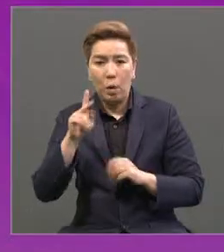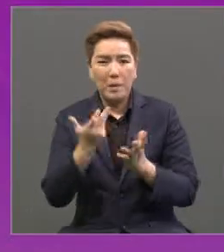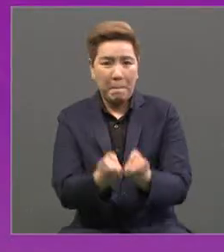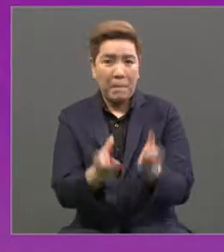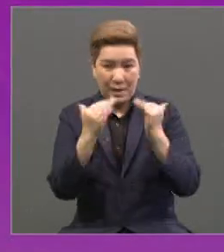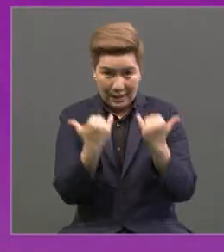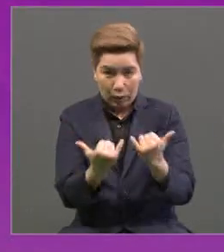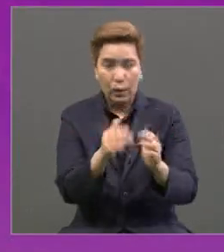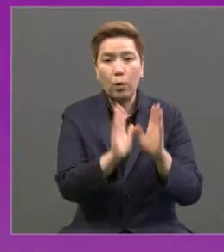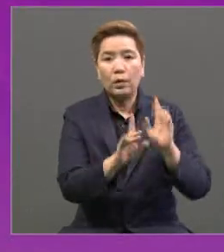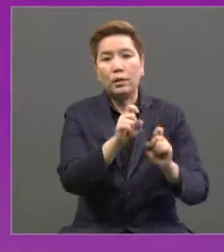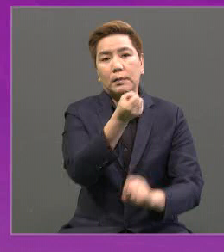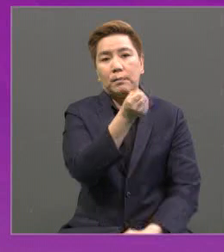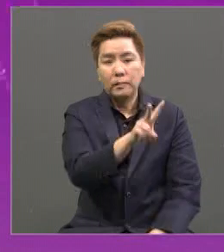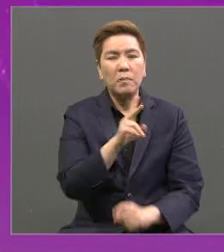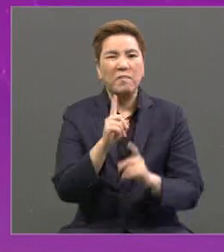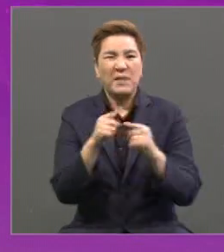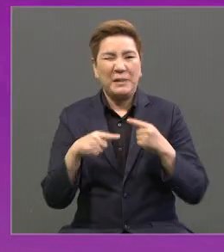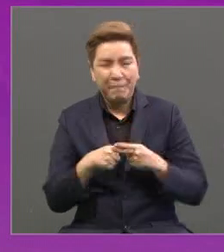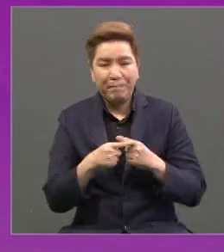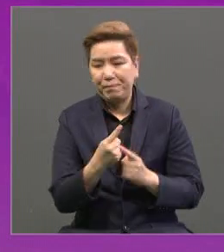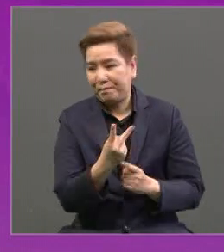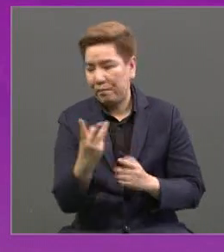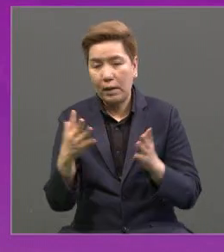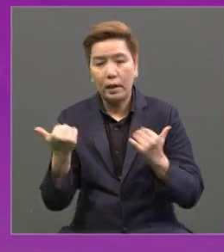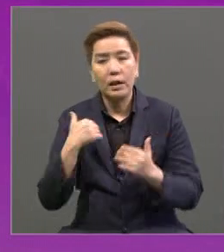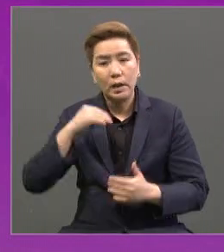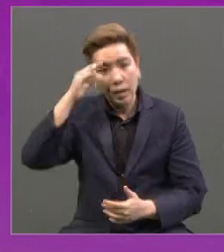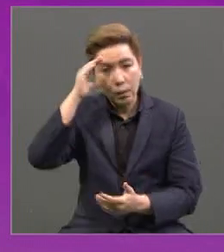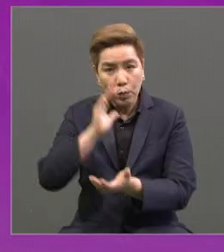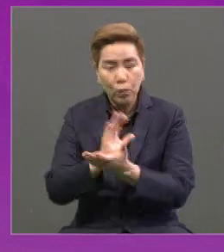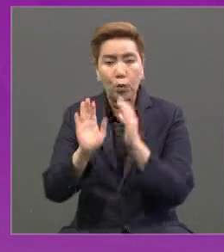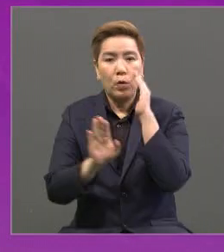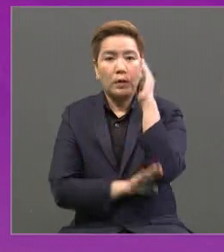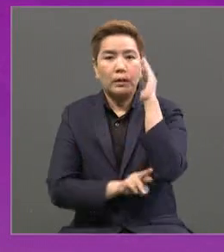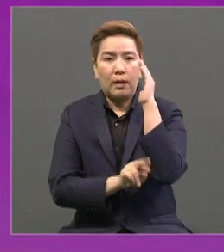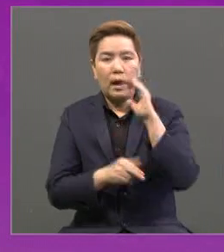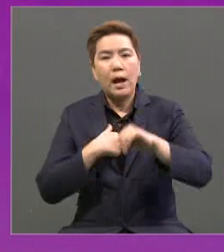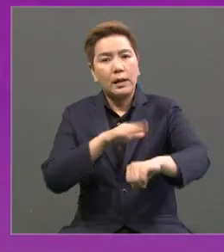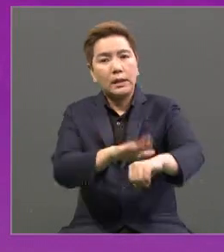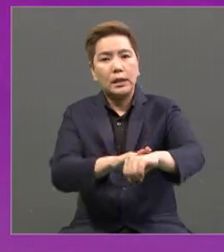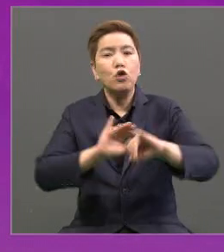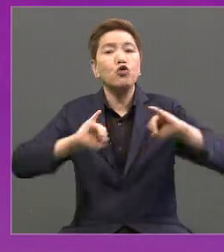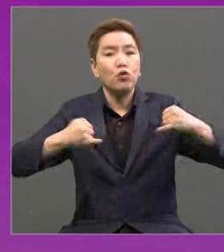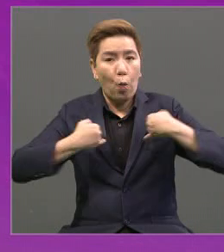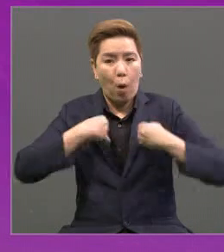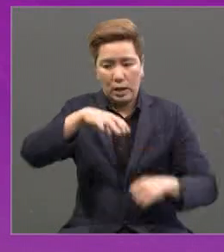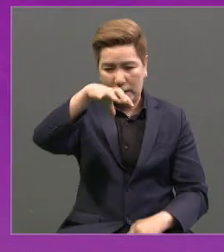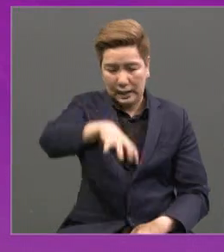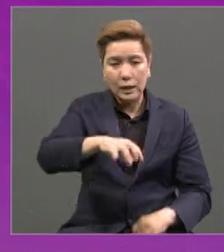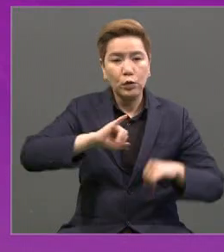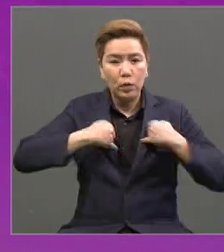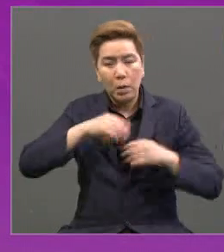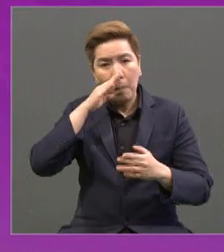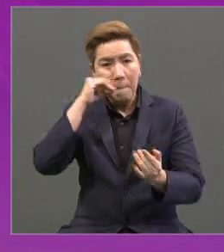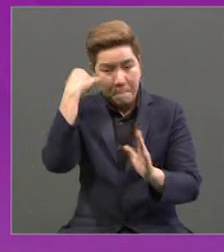องต้น12คนด้วยกันได้รับบาดเจ็บหลายรายทีเดียวทางตำรวจภูธรจังหวัดนราธิวาสก็เตรียมออกหมายเรียกเจ้าของโกดังดังกล่าวมาพบนะคะห